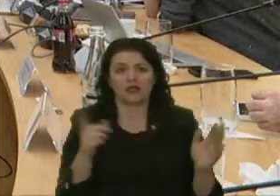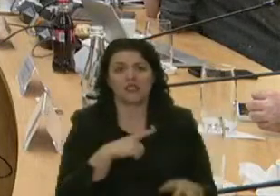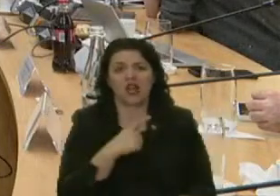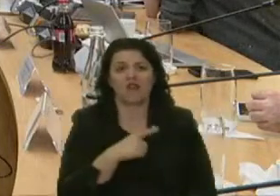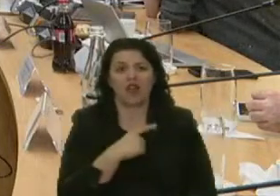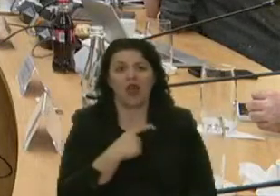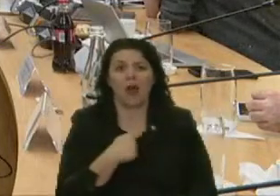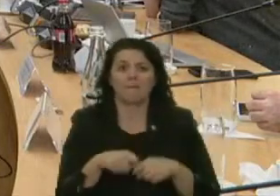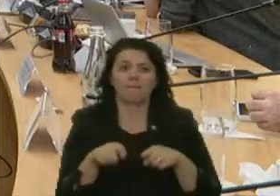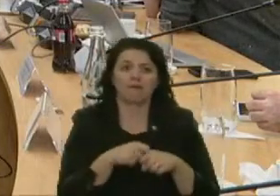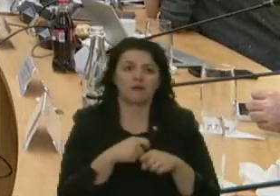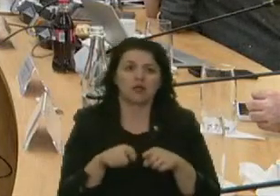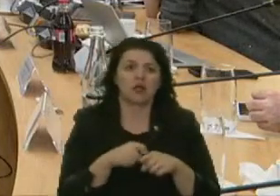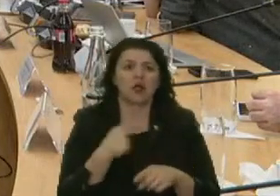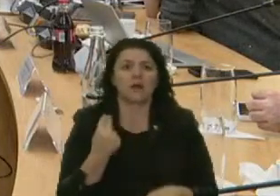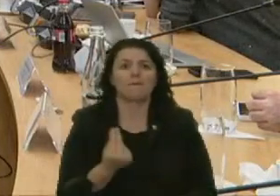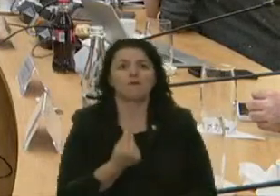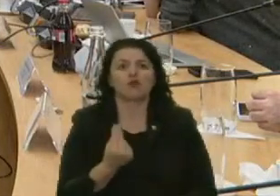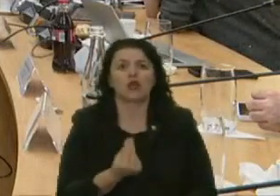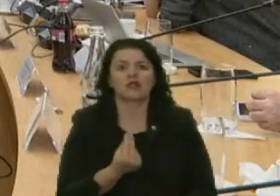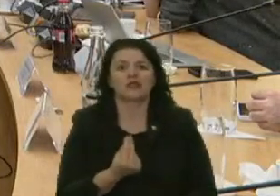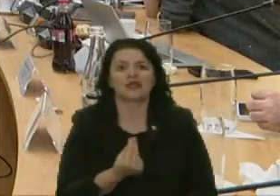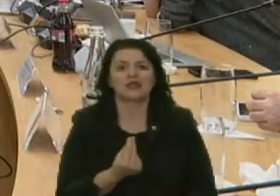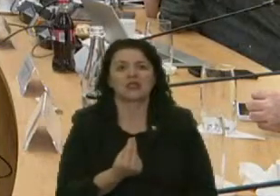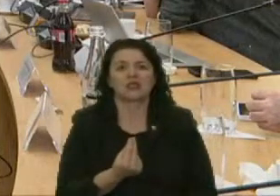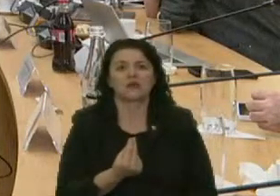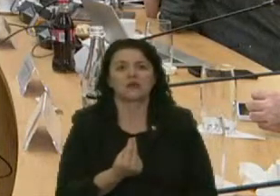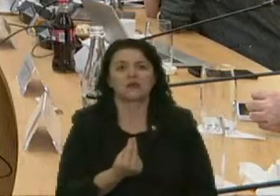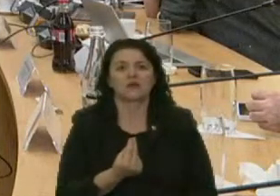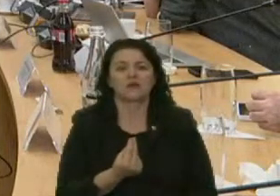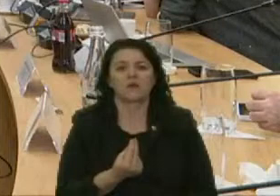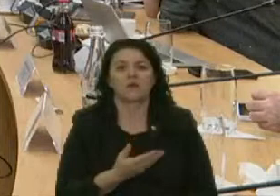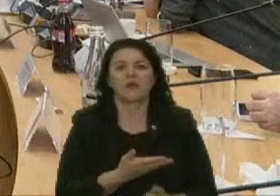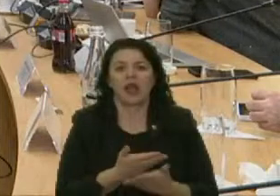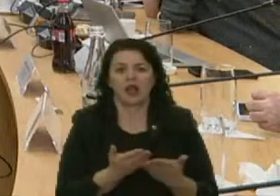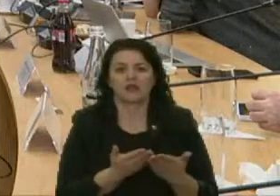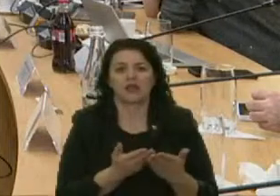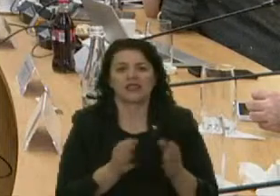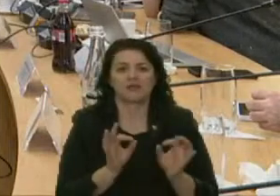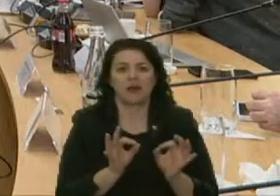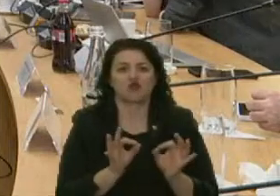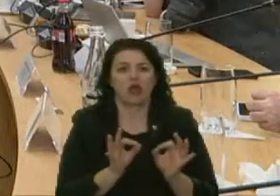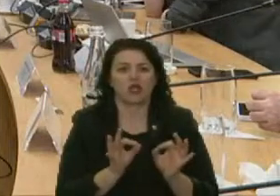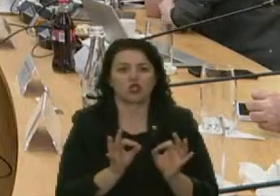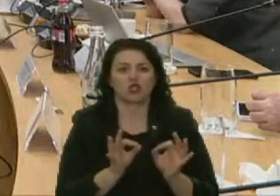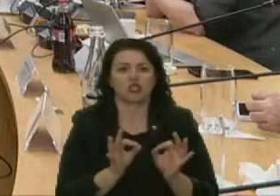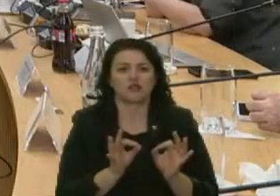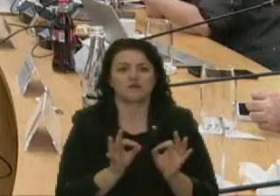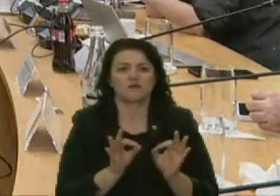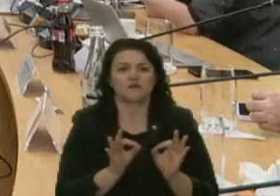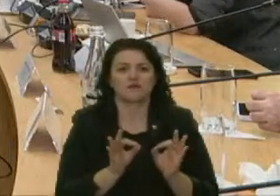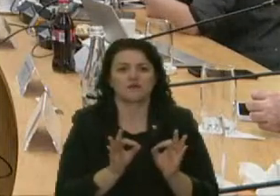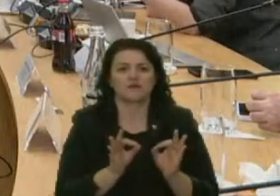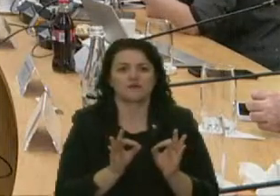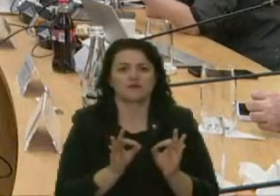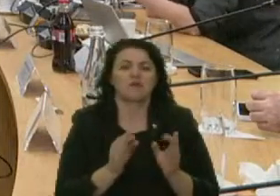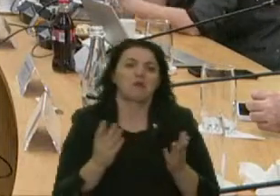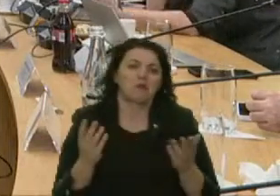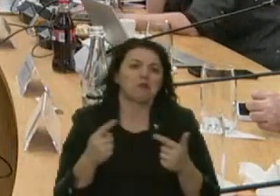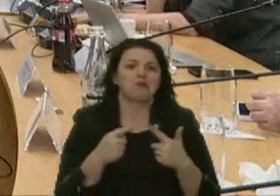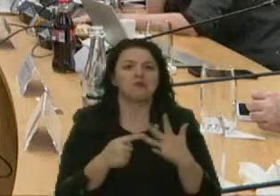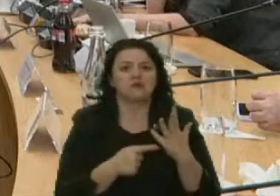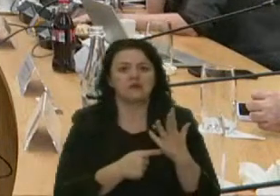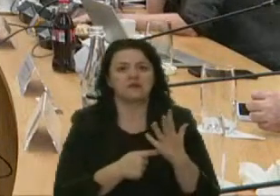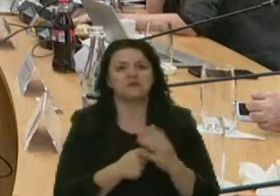fie amendat îmbunătățit ă de către specialiști oraș și așa mai departe